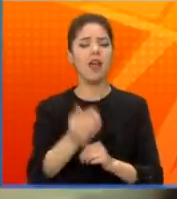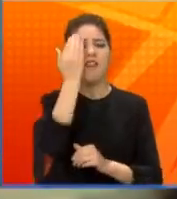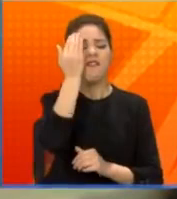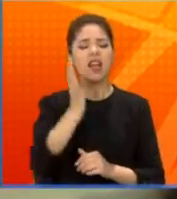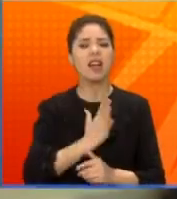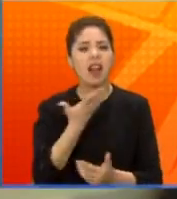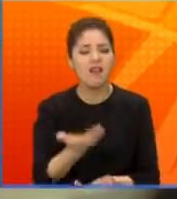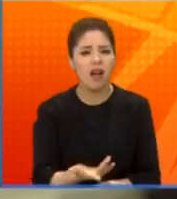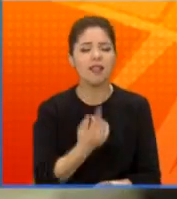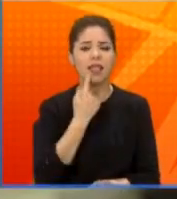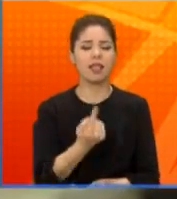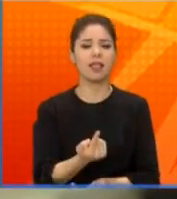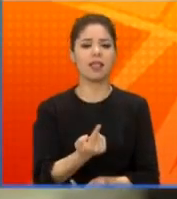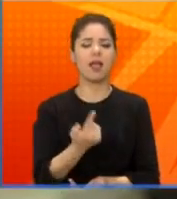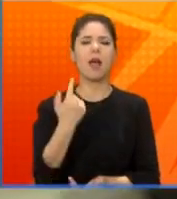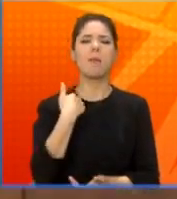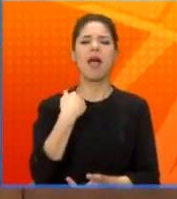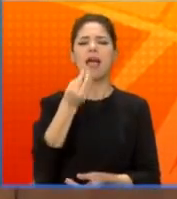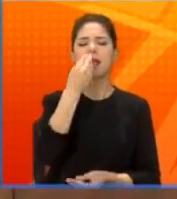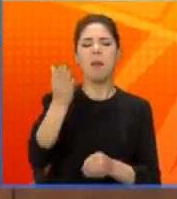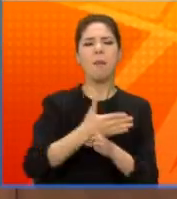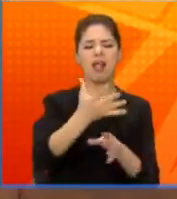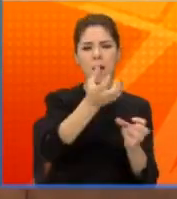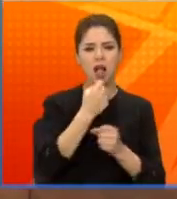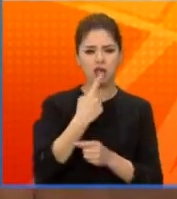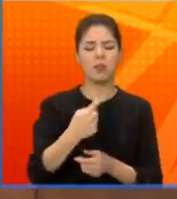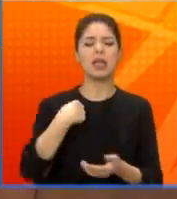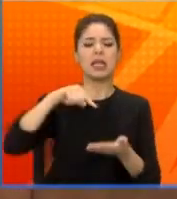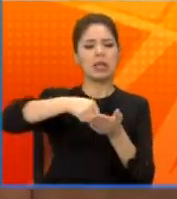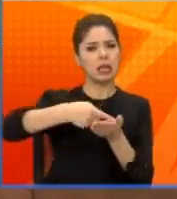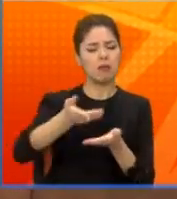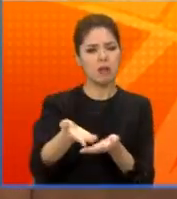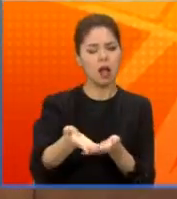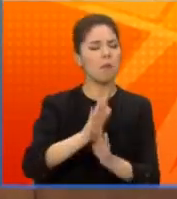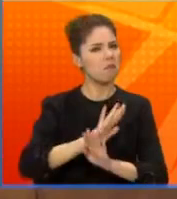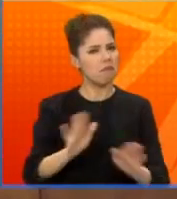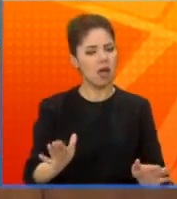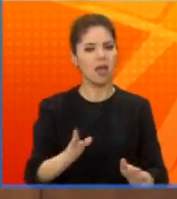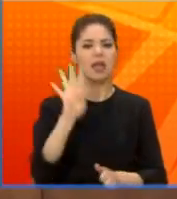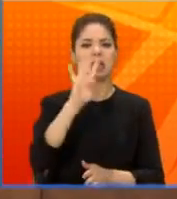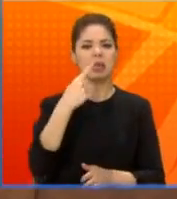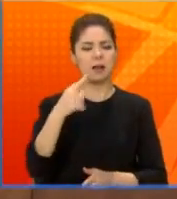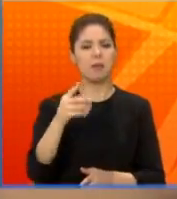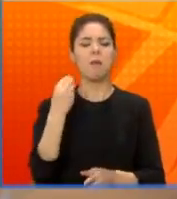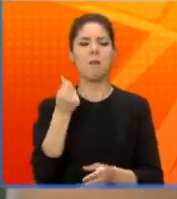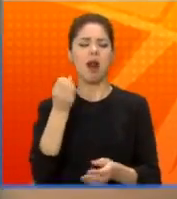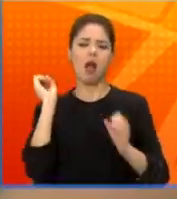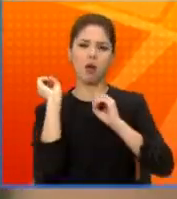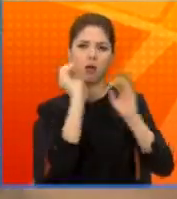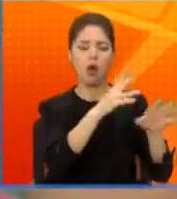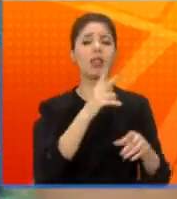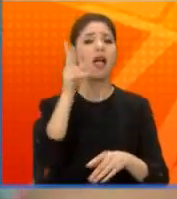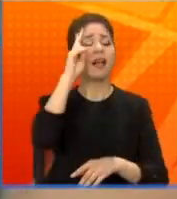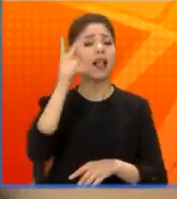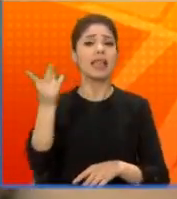garibanlarımız var dedi. Onlara dedi kumanya alacağız dedi. Ben de imzaladım, götür bana imzayı, imzaladım. 40 bin liraya gönderdim.